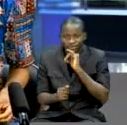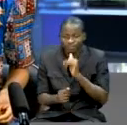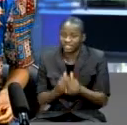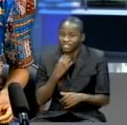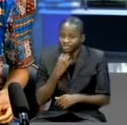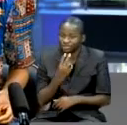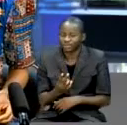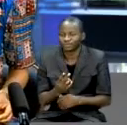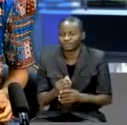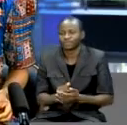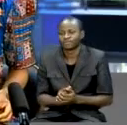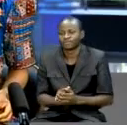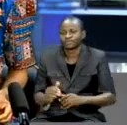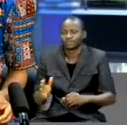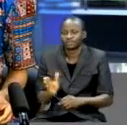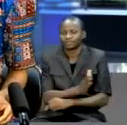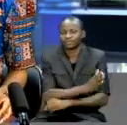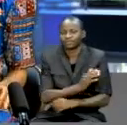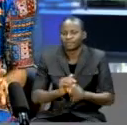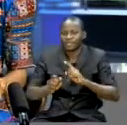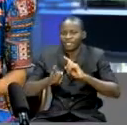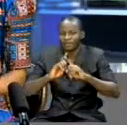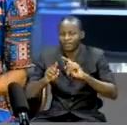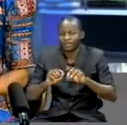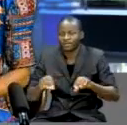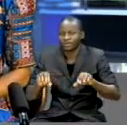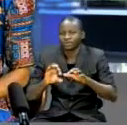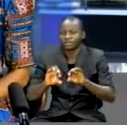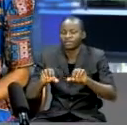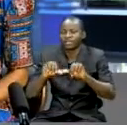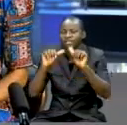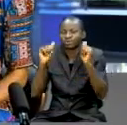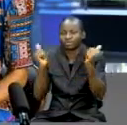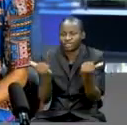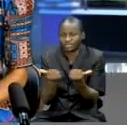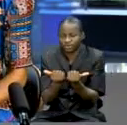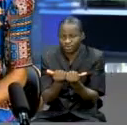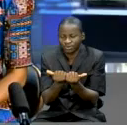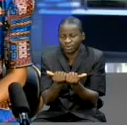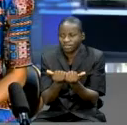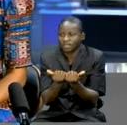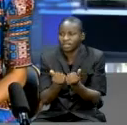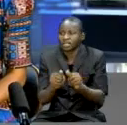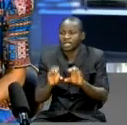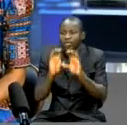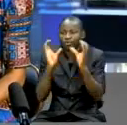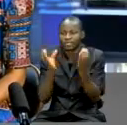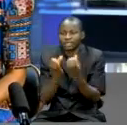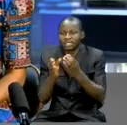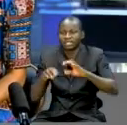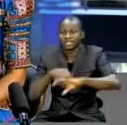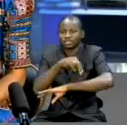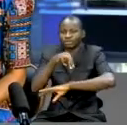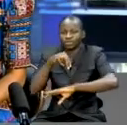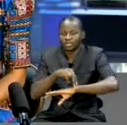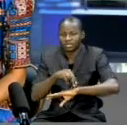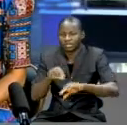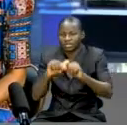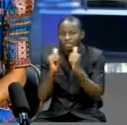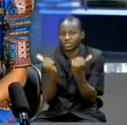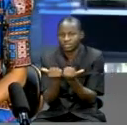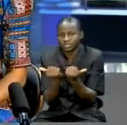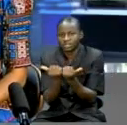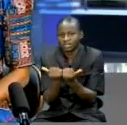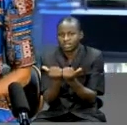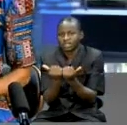Parlons association et regroupement dans la ville de Lubumbashi. C'est pour vous dire que récemment, le comité national de l'association socio-culturelle Bonvoie